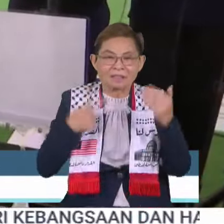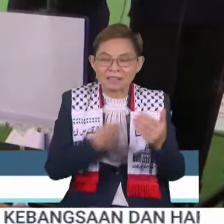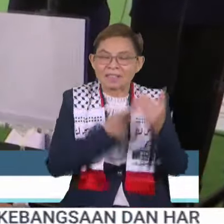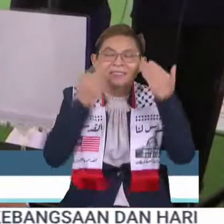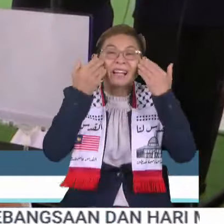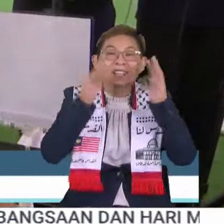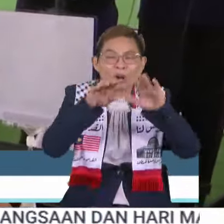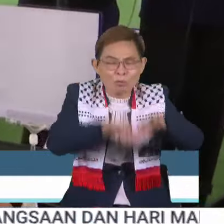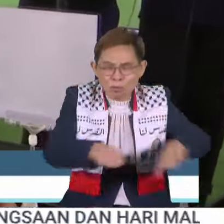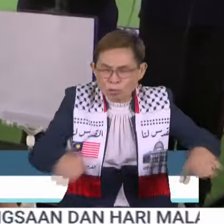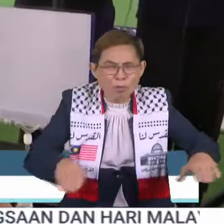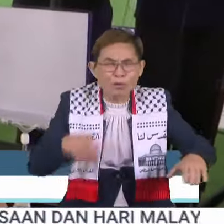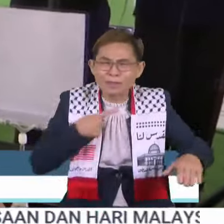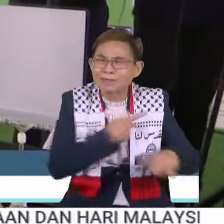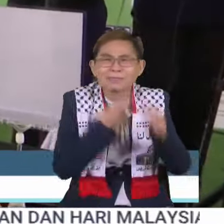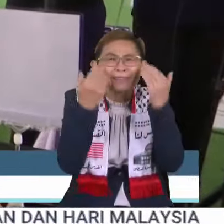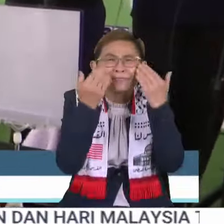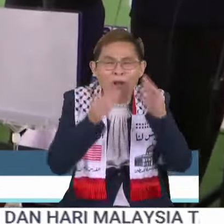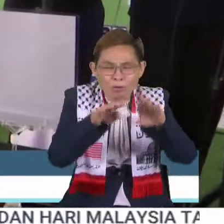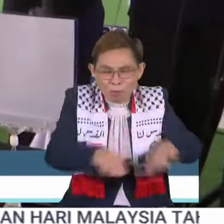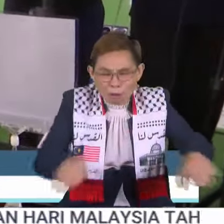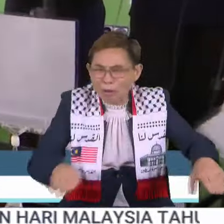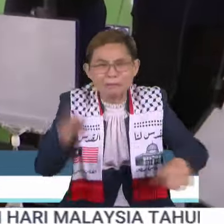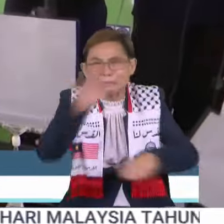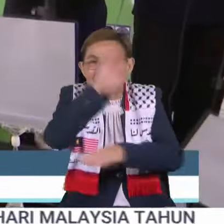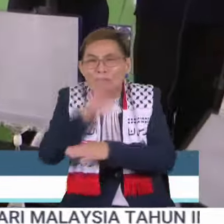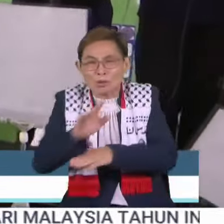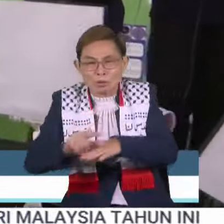kan, budak-budak ni pun tak pernah guna iPad sebelum ni.